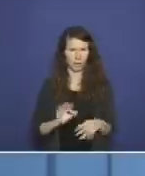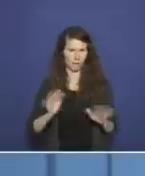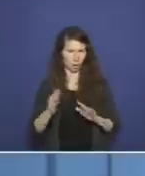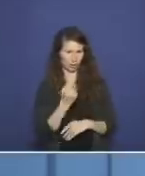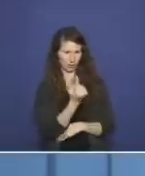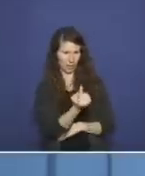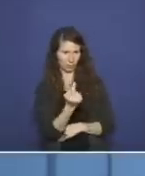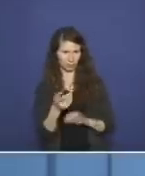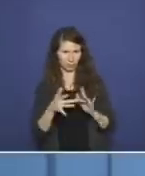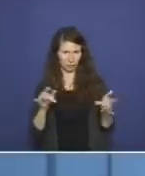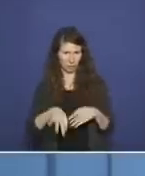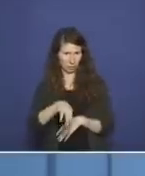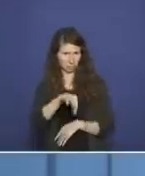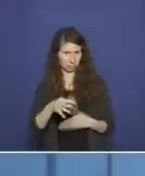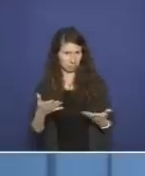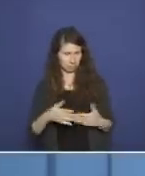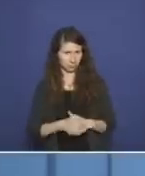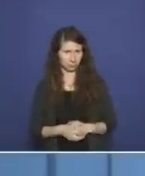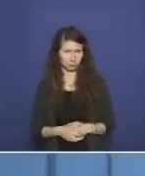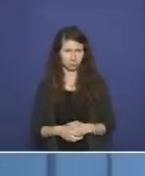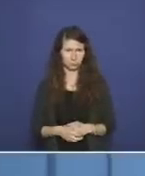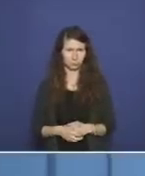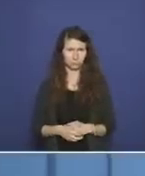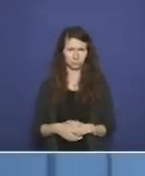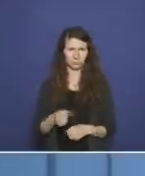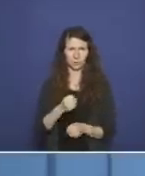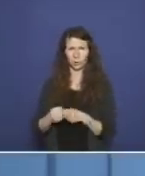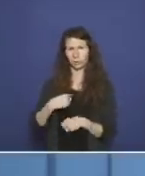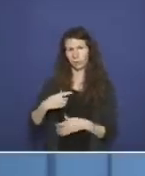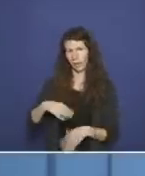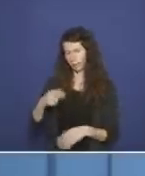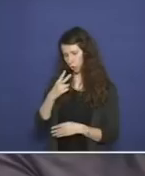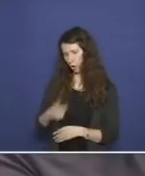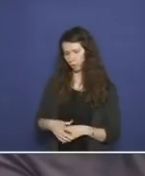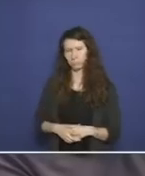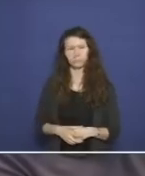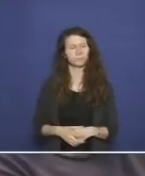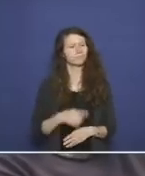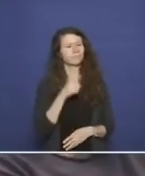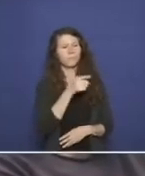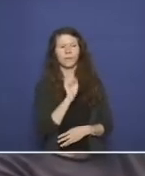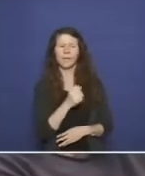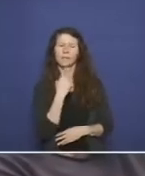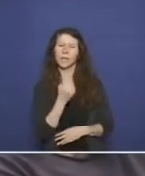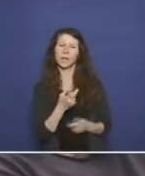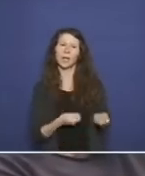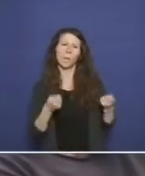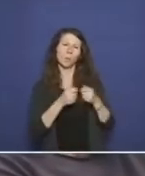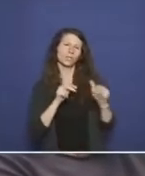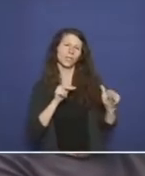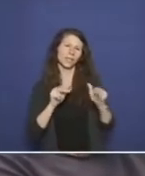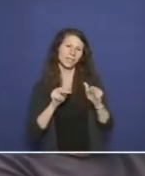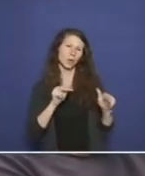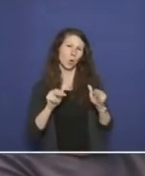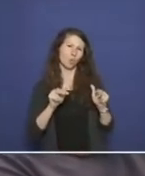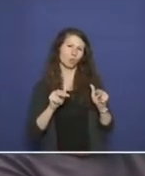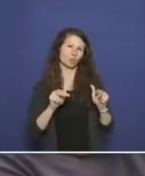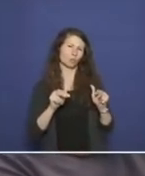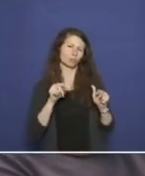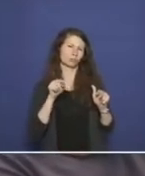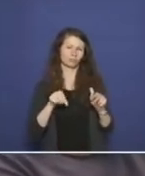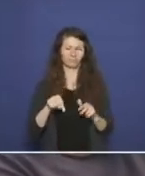auch selbst, ehrlich gesagt. Ich kann trotzdem gerne gucken. Können Sie sagen, ob die Bundesregierung in diesem